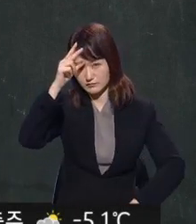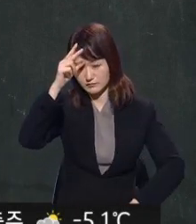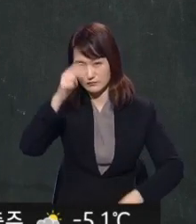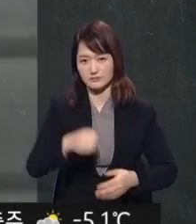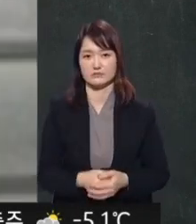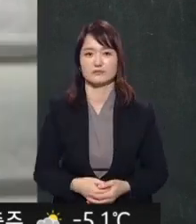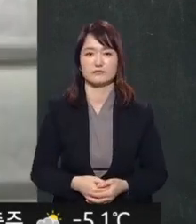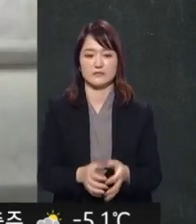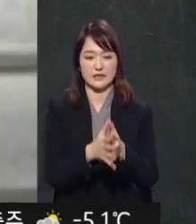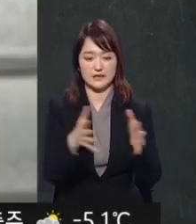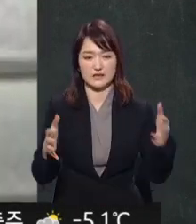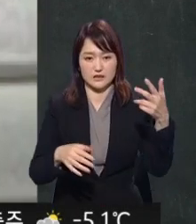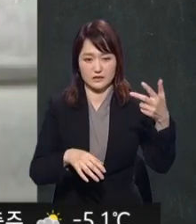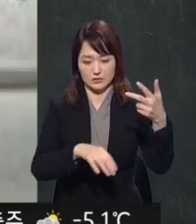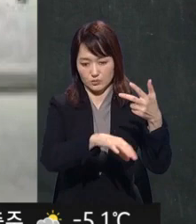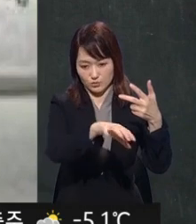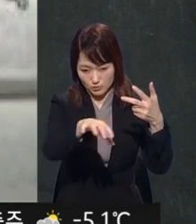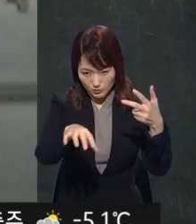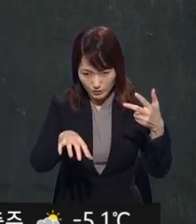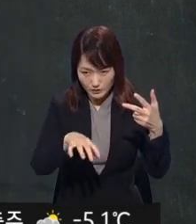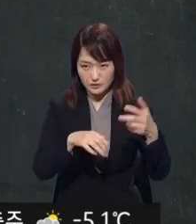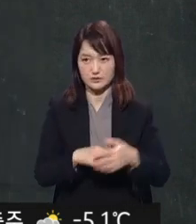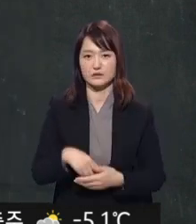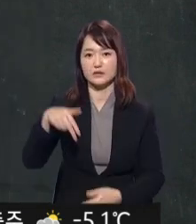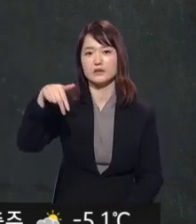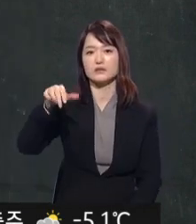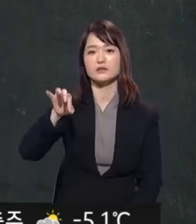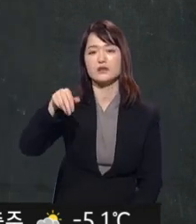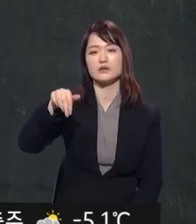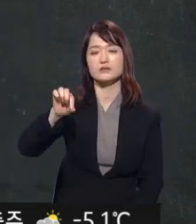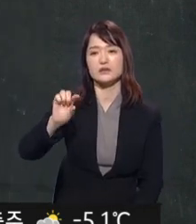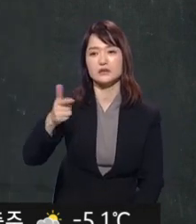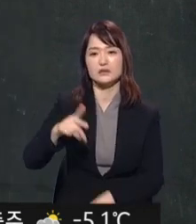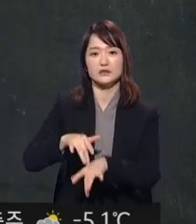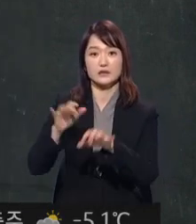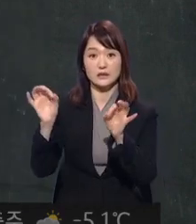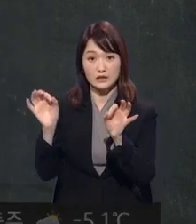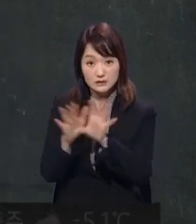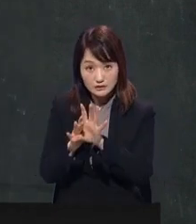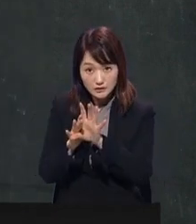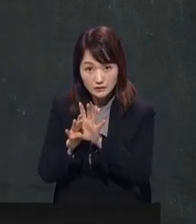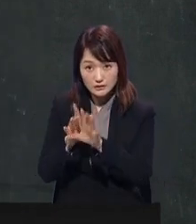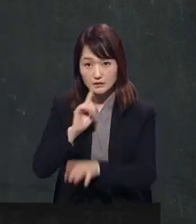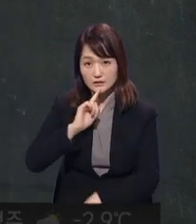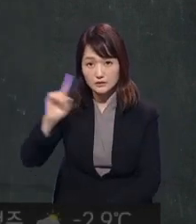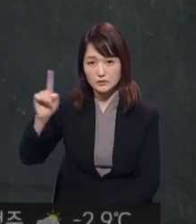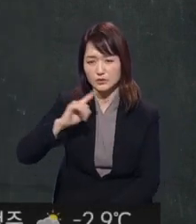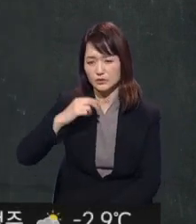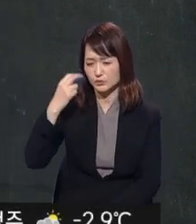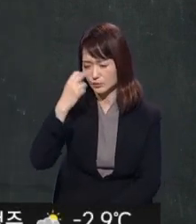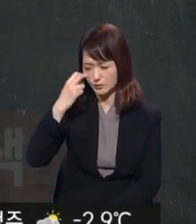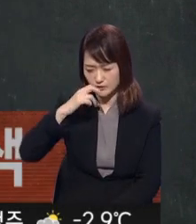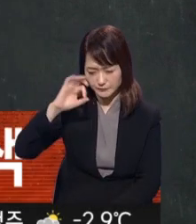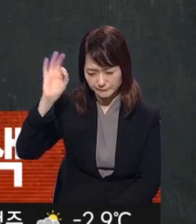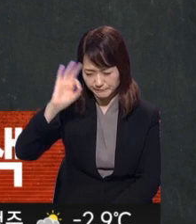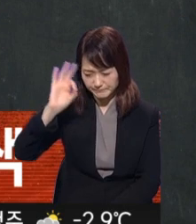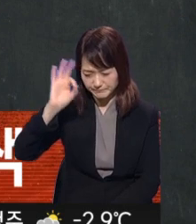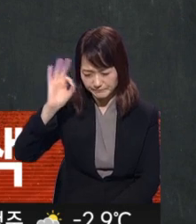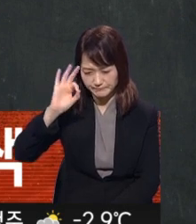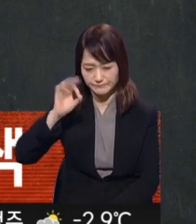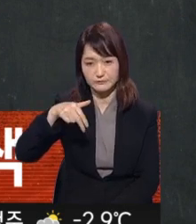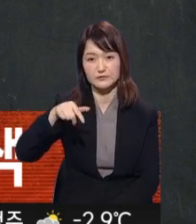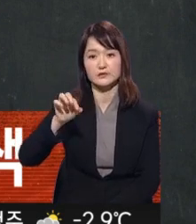단지에서이 13살 정창현 군이 실종됐다는 가족의 신고를 접수하고 또 수색 작업을 벌이고 있습니다이 정창연구는